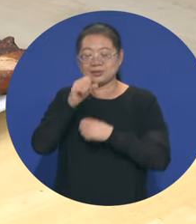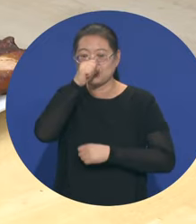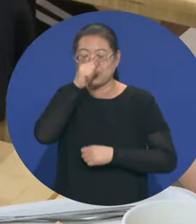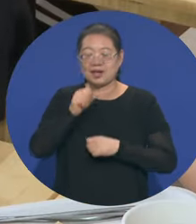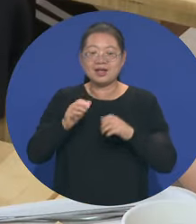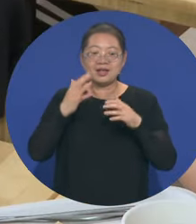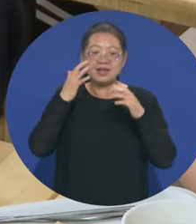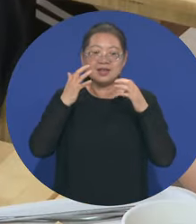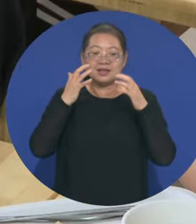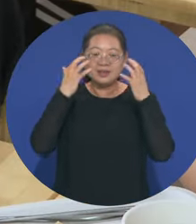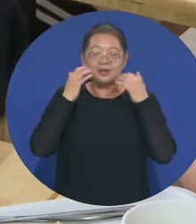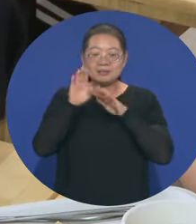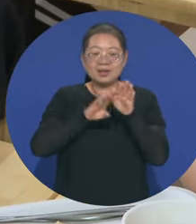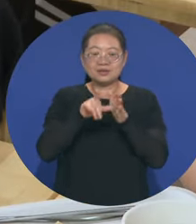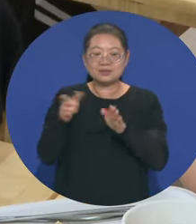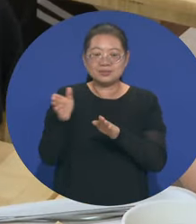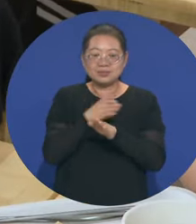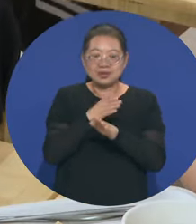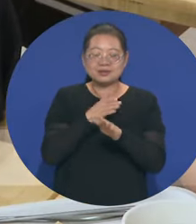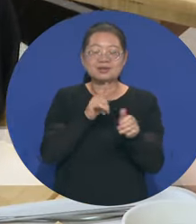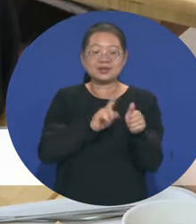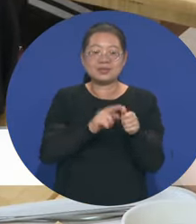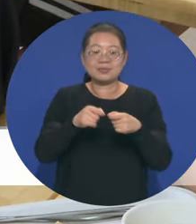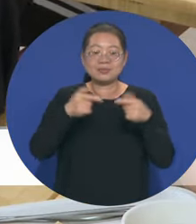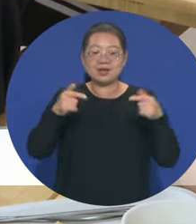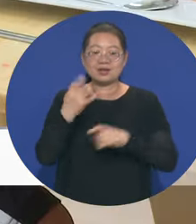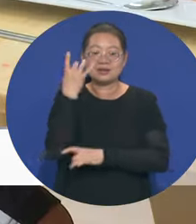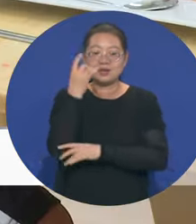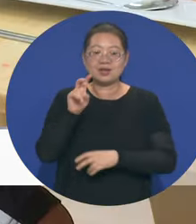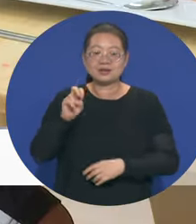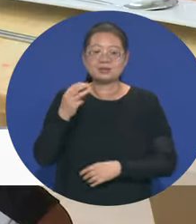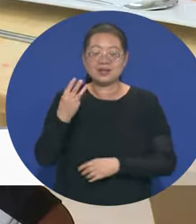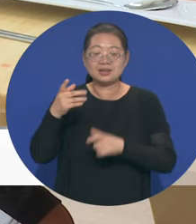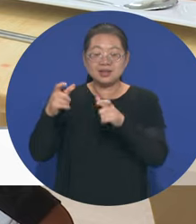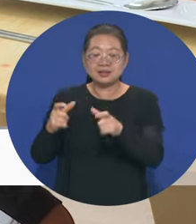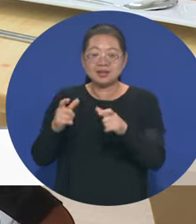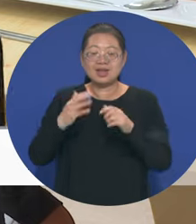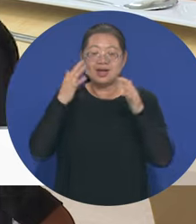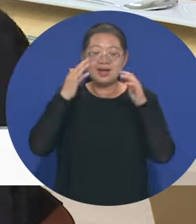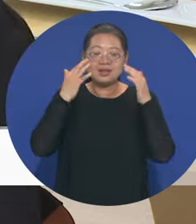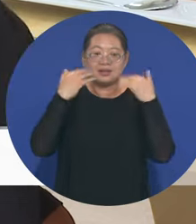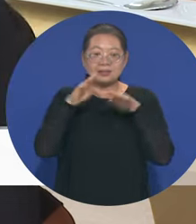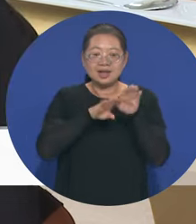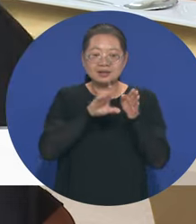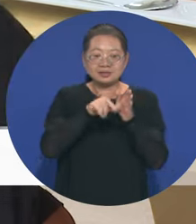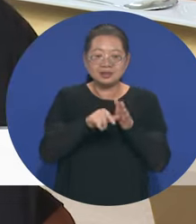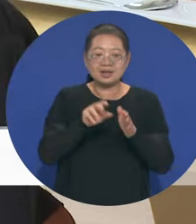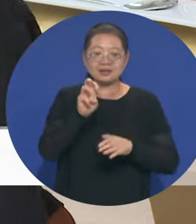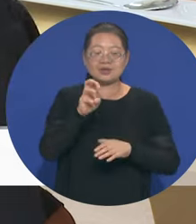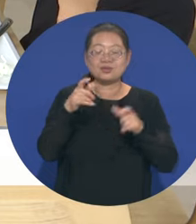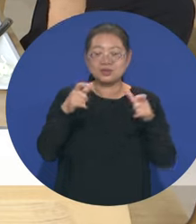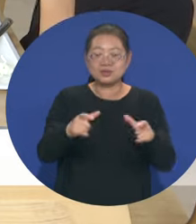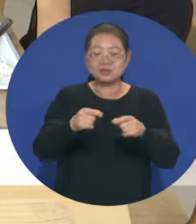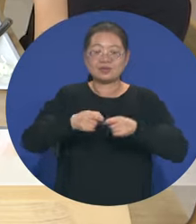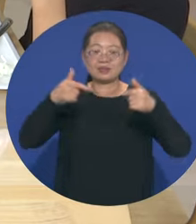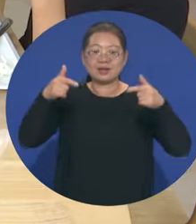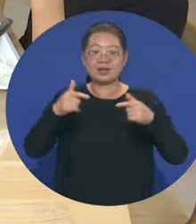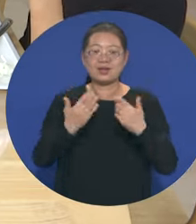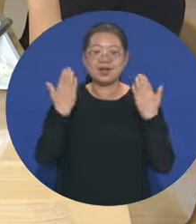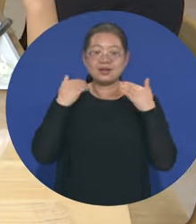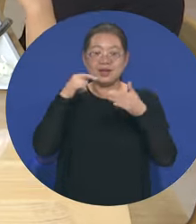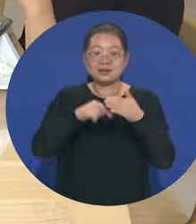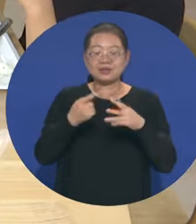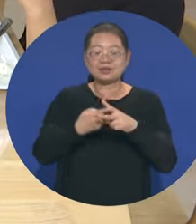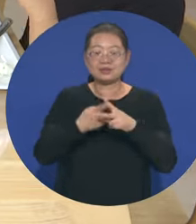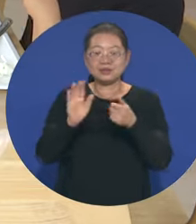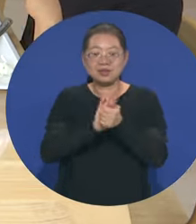이번 여름방학부터는 대상을 늘렸습니다. 기존 23개 시군에서 올 여름방학부터 30개 시군으로 확대하고